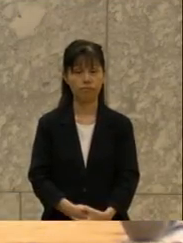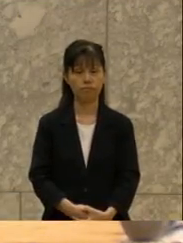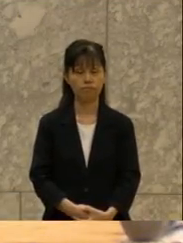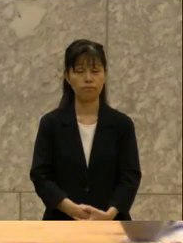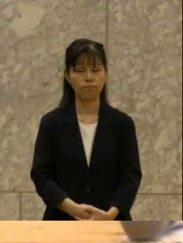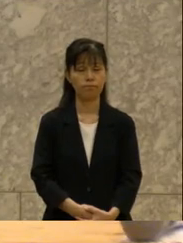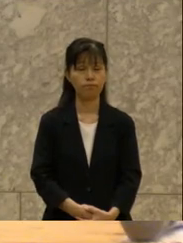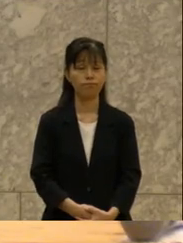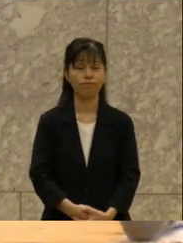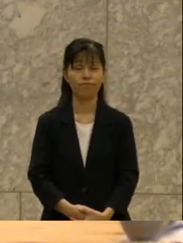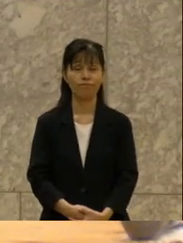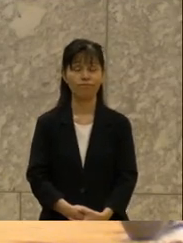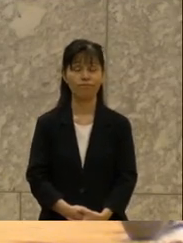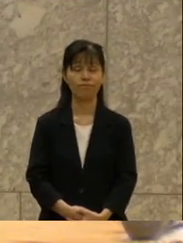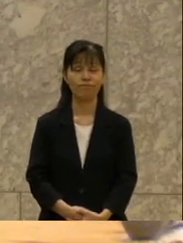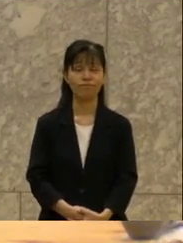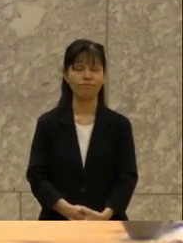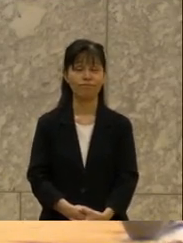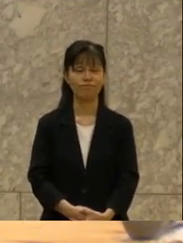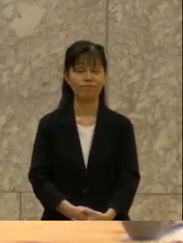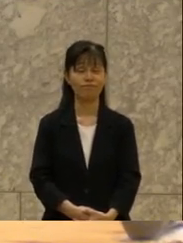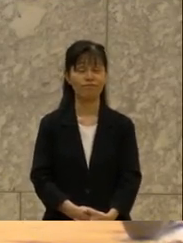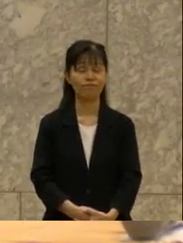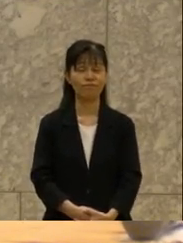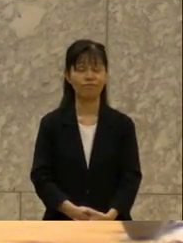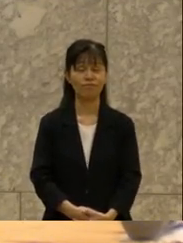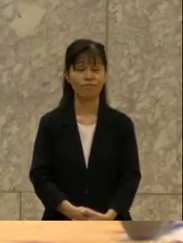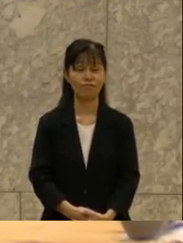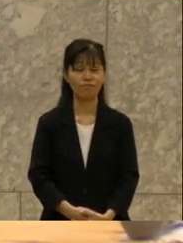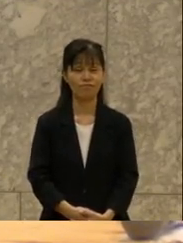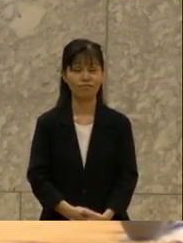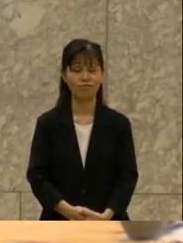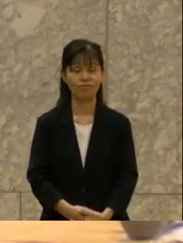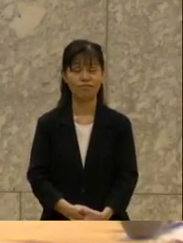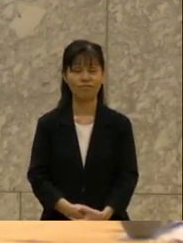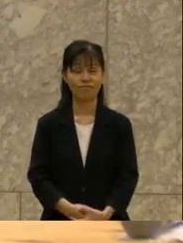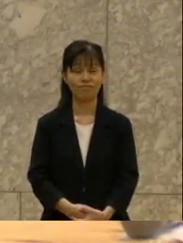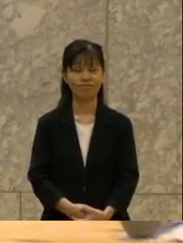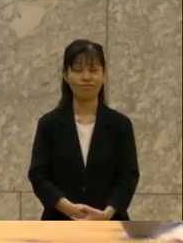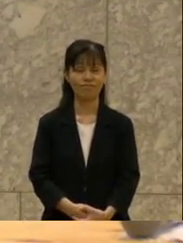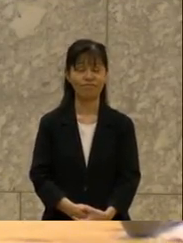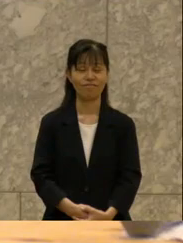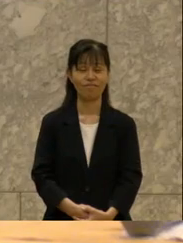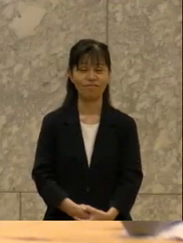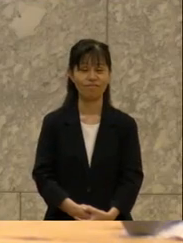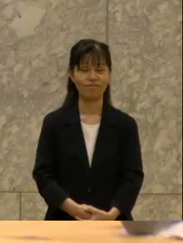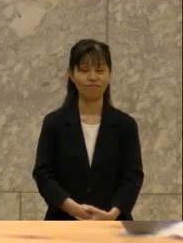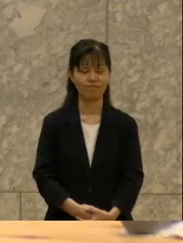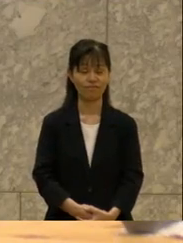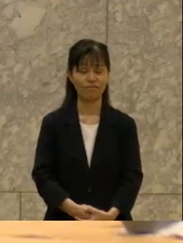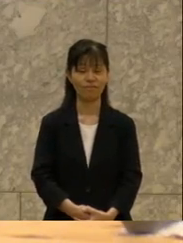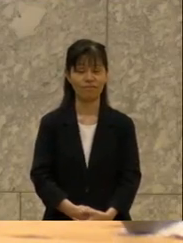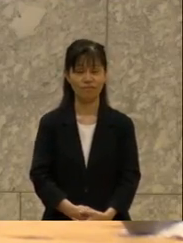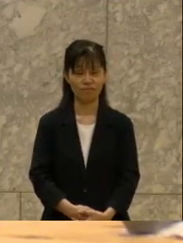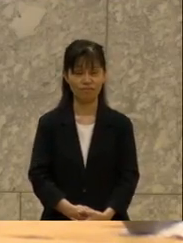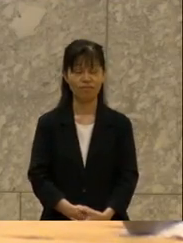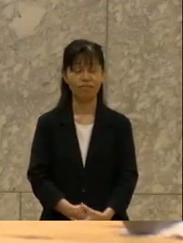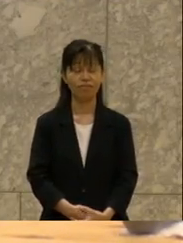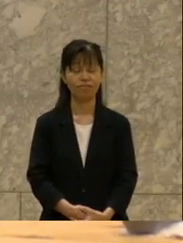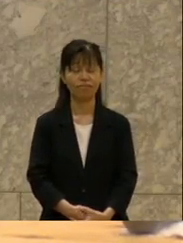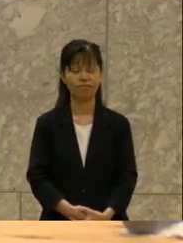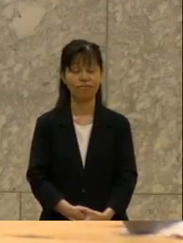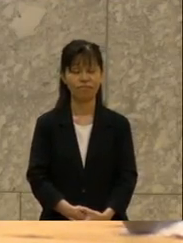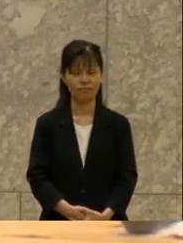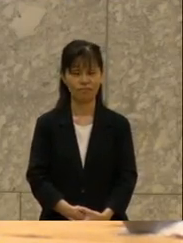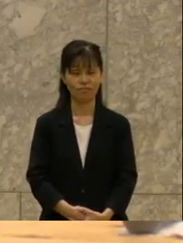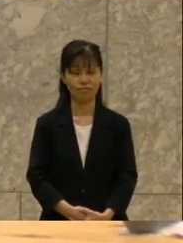地元の皆さんに感謝をお伝えしたいと思いますその本用意できるように努力して